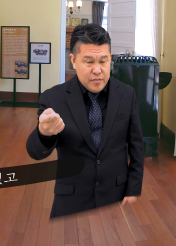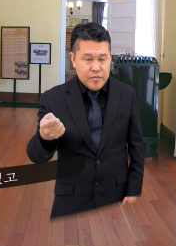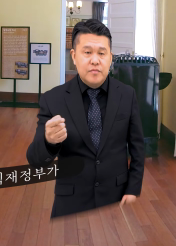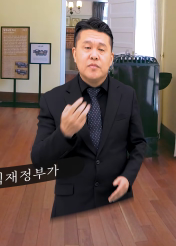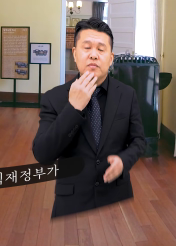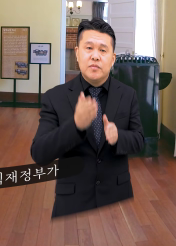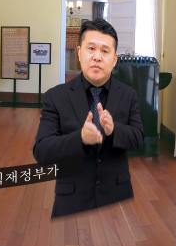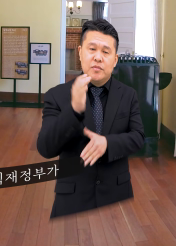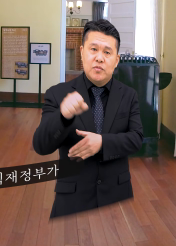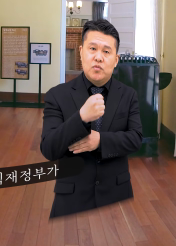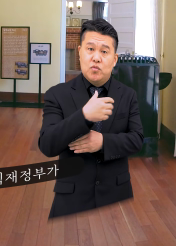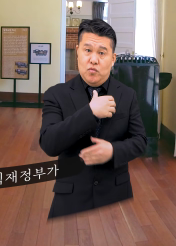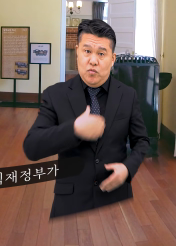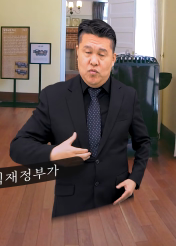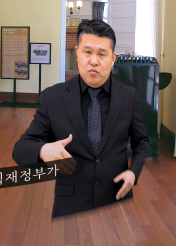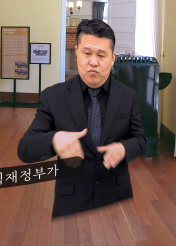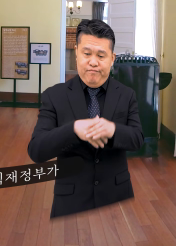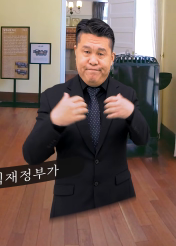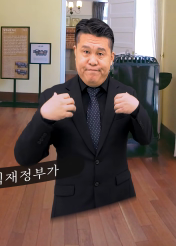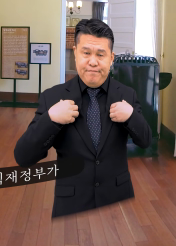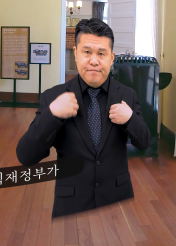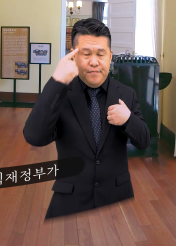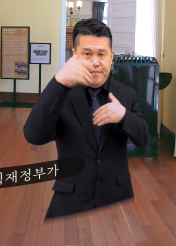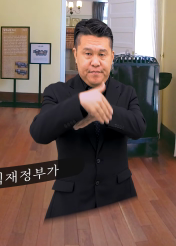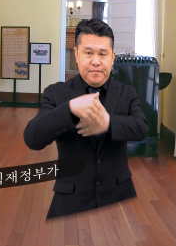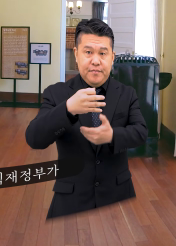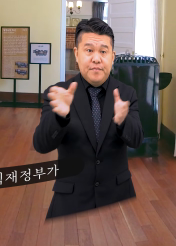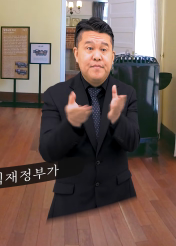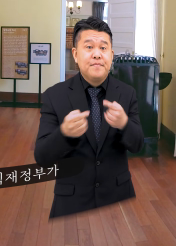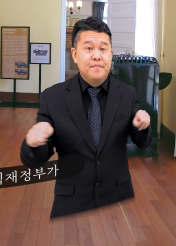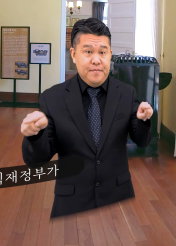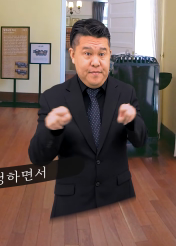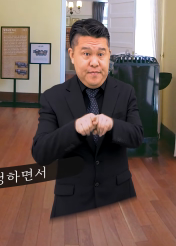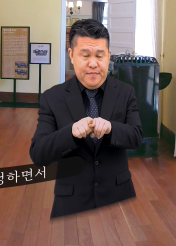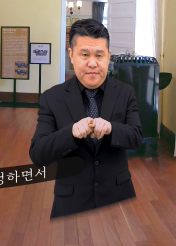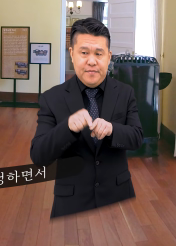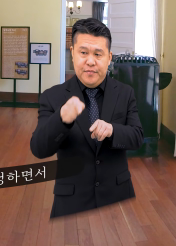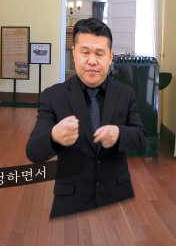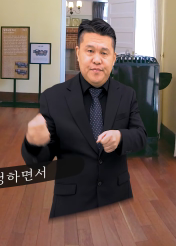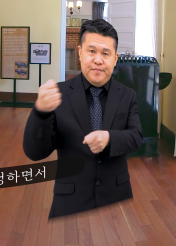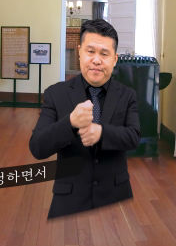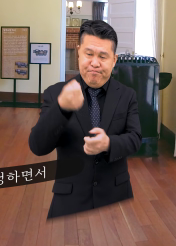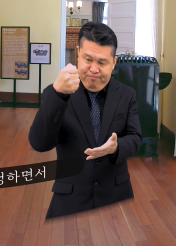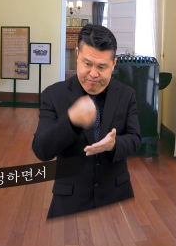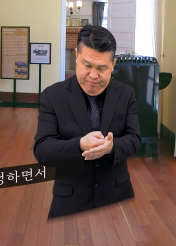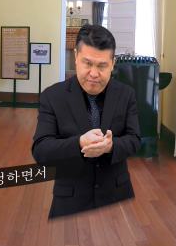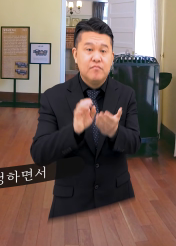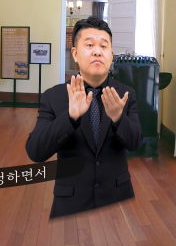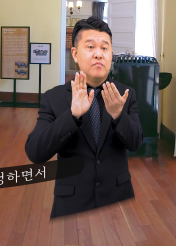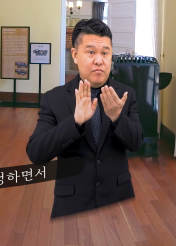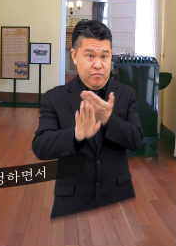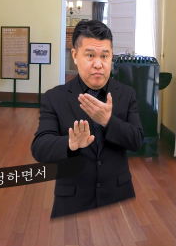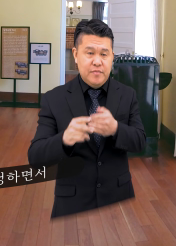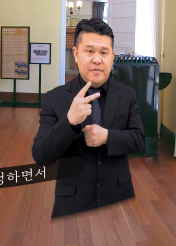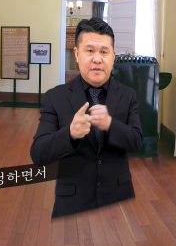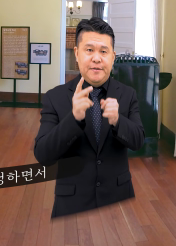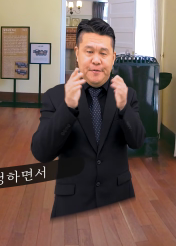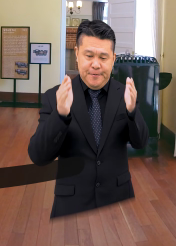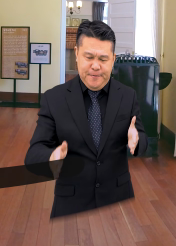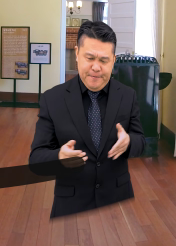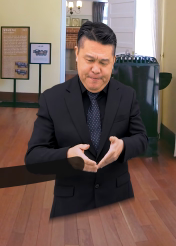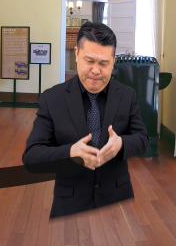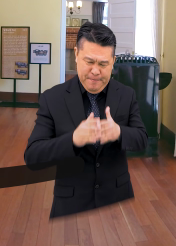시작하였고, 이후 서울시, 종로구, 문화재청, 기획재정부가 함께 이 딜쿠샤를 복원하기로 결정을